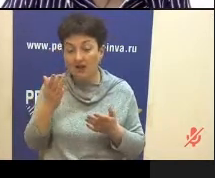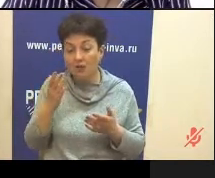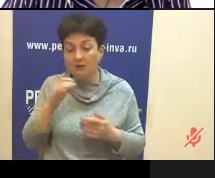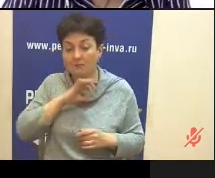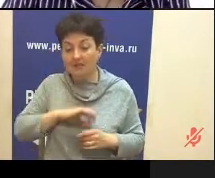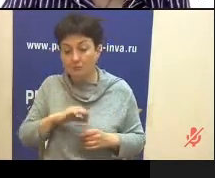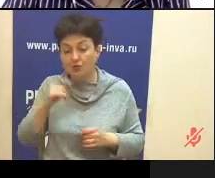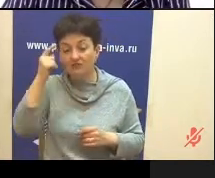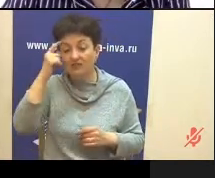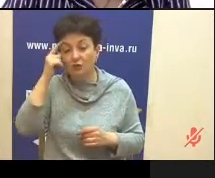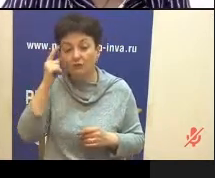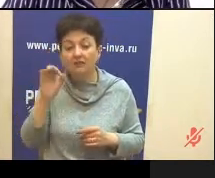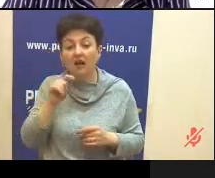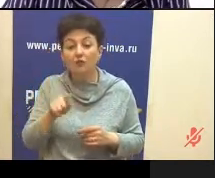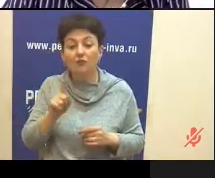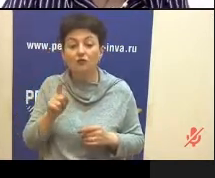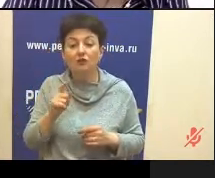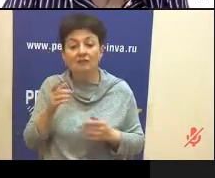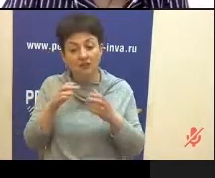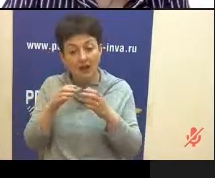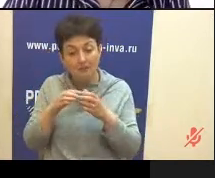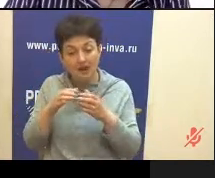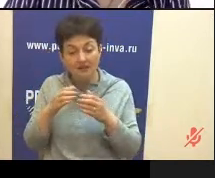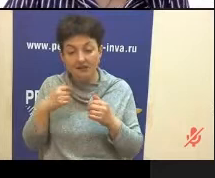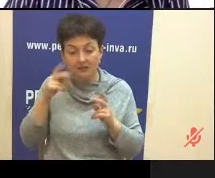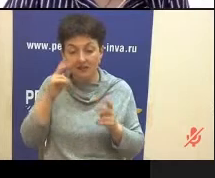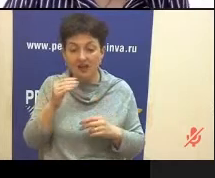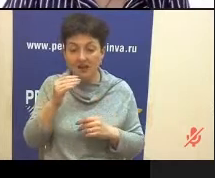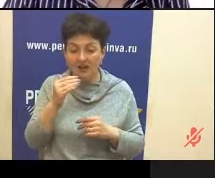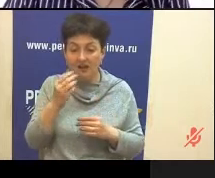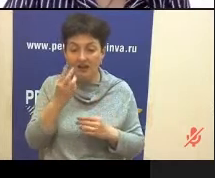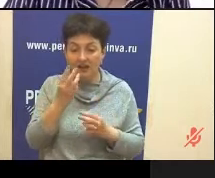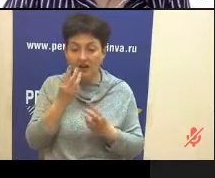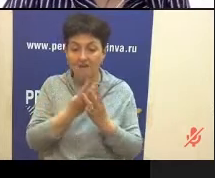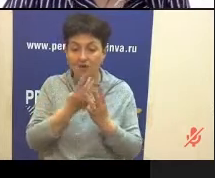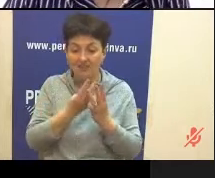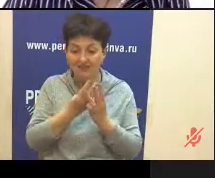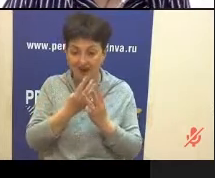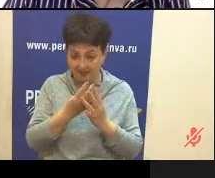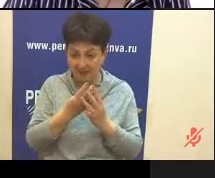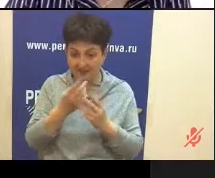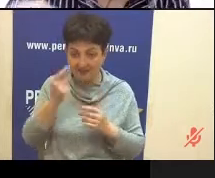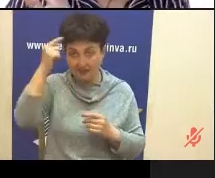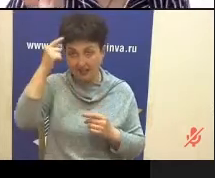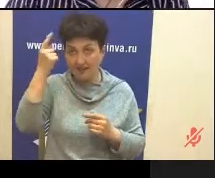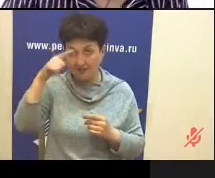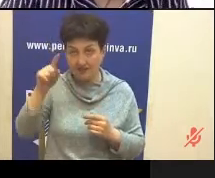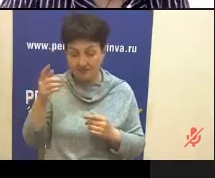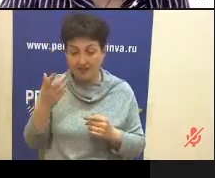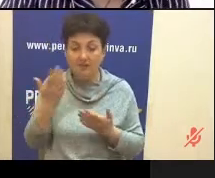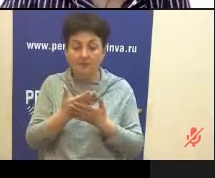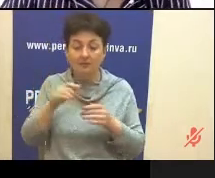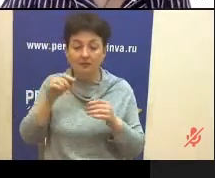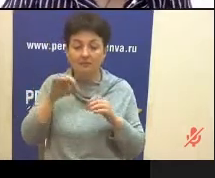этом как о неком вашем преимуществе. Думайте о том, что вот компания, не знаю, Volkswagen, сейчас совершенно просто из